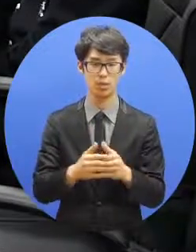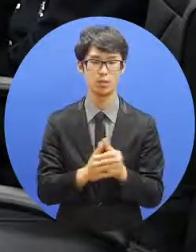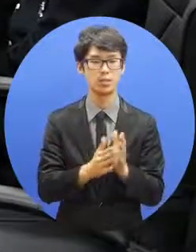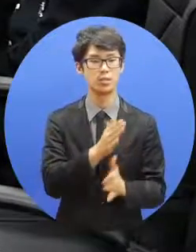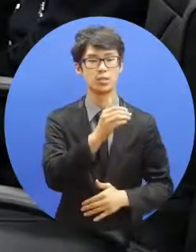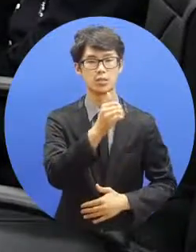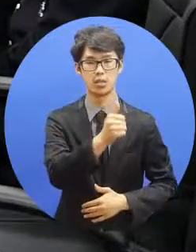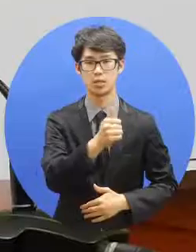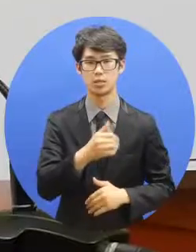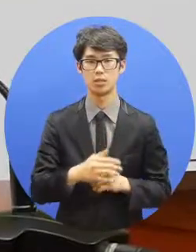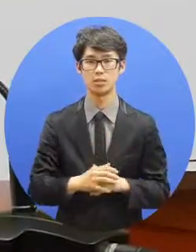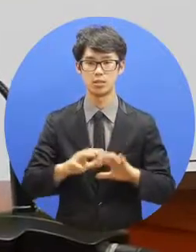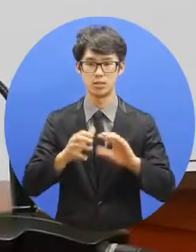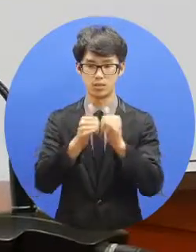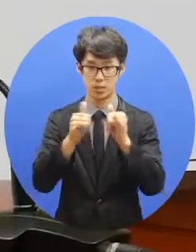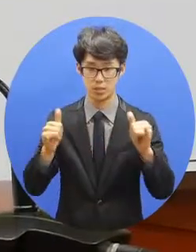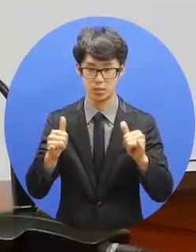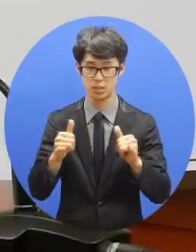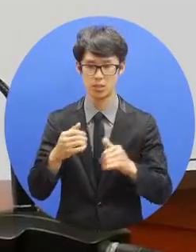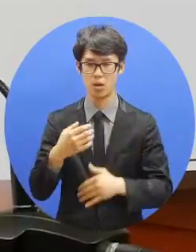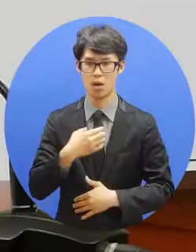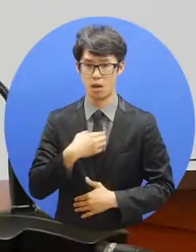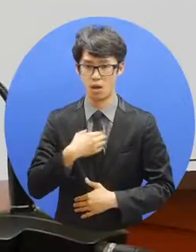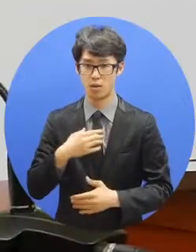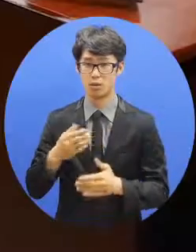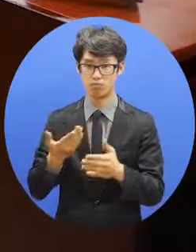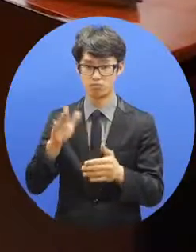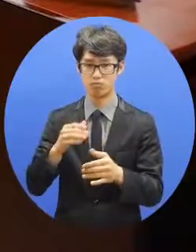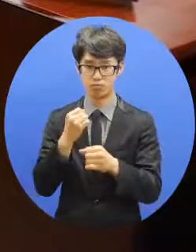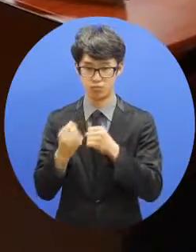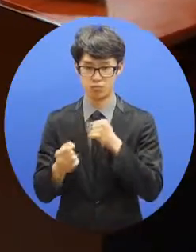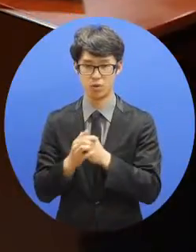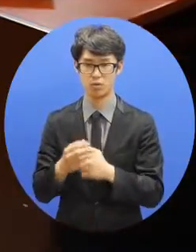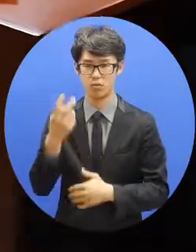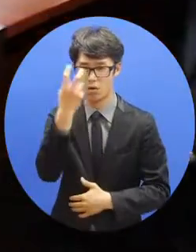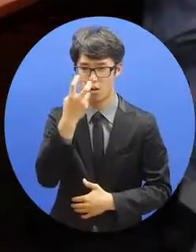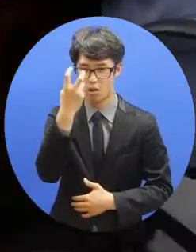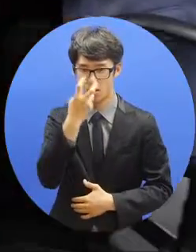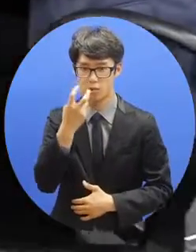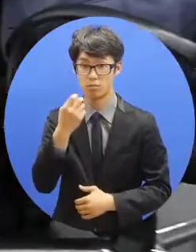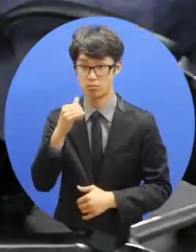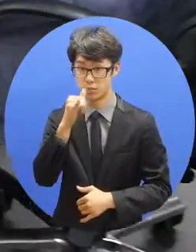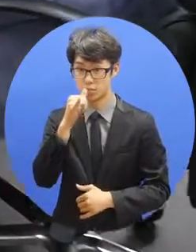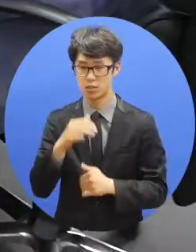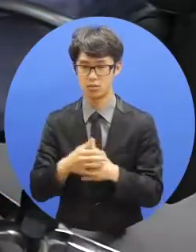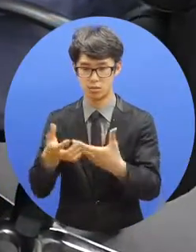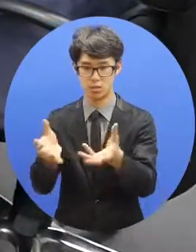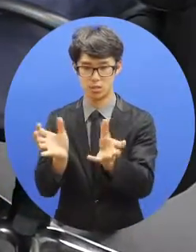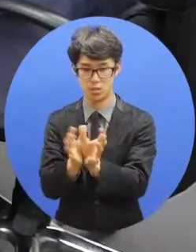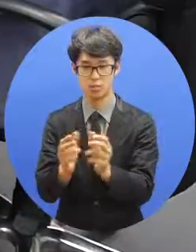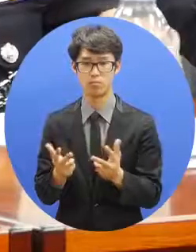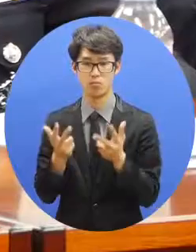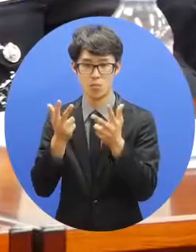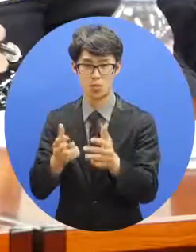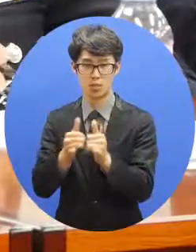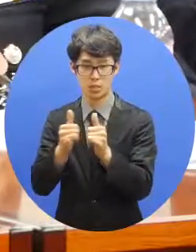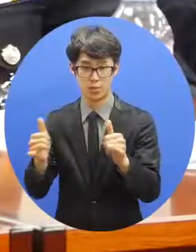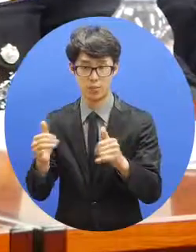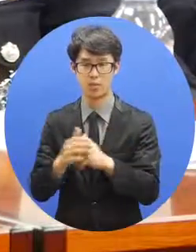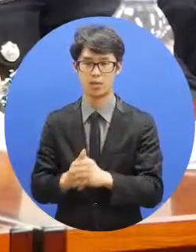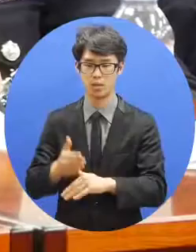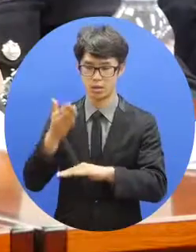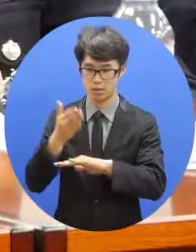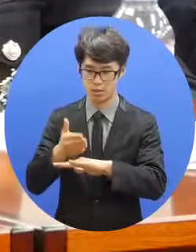공주시장은 시민들이 범죄로부터 안전하게 생활할 수 있도록 순찰을 하는 등 많은 봉사활동 에 참여해주신